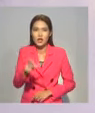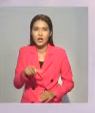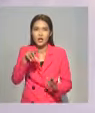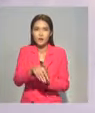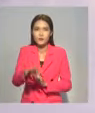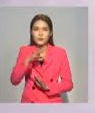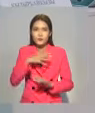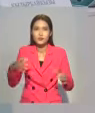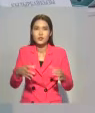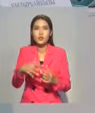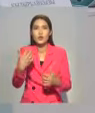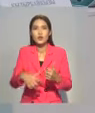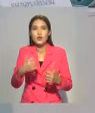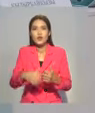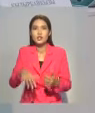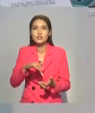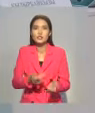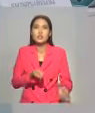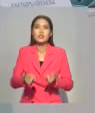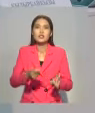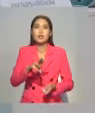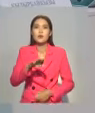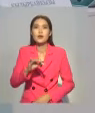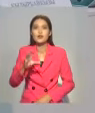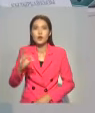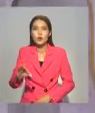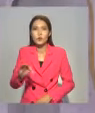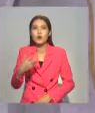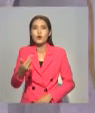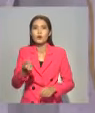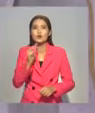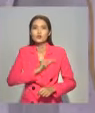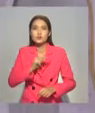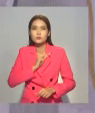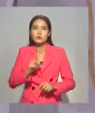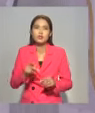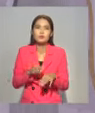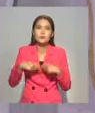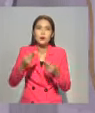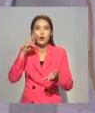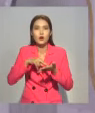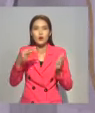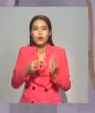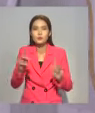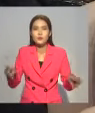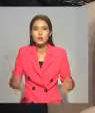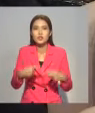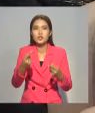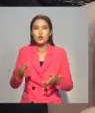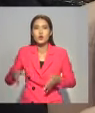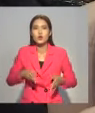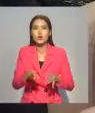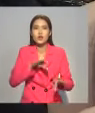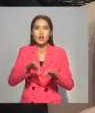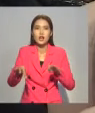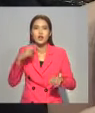кірді. Партияның орталық аппарат жетекшісі Мәди Оспанов фракция жұмысын жетілдіру, партиялық жобаларды жандандыру мен жол